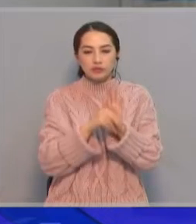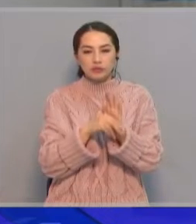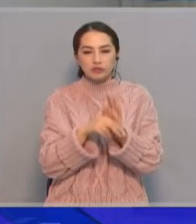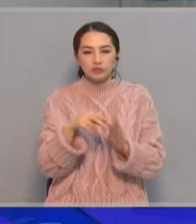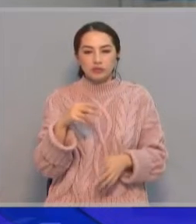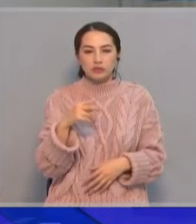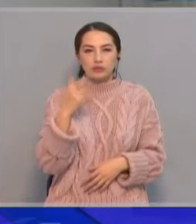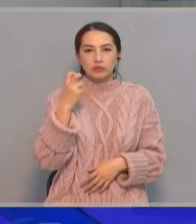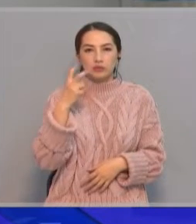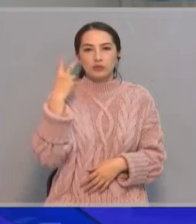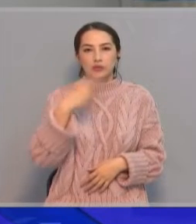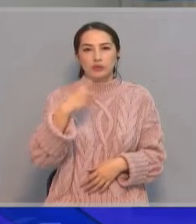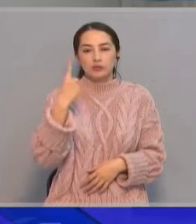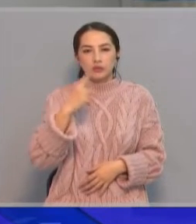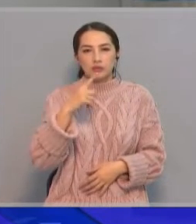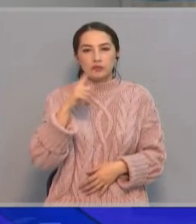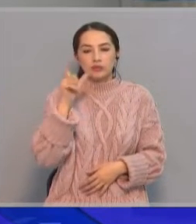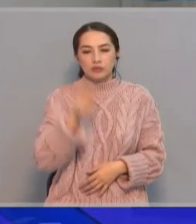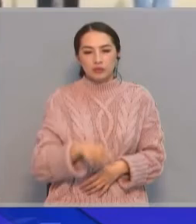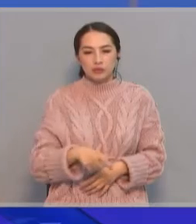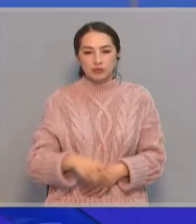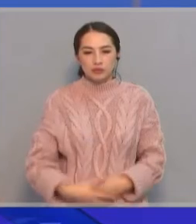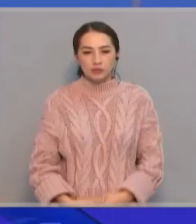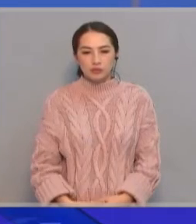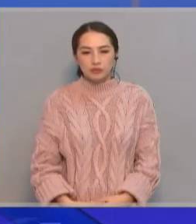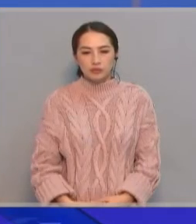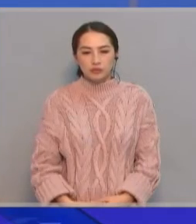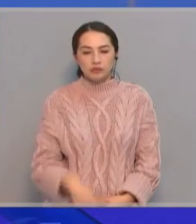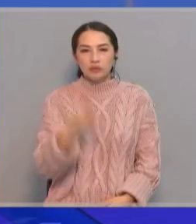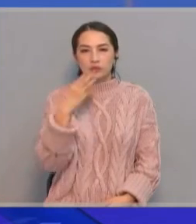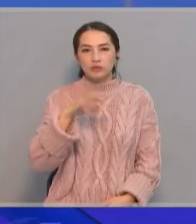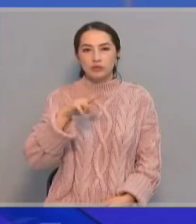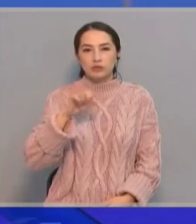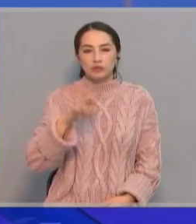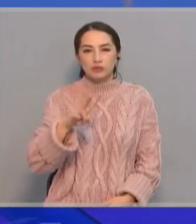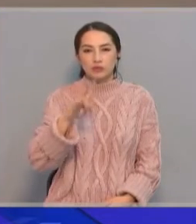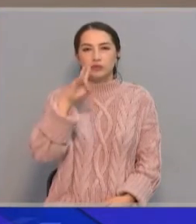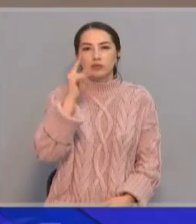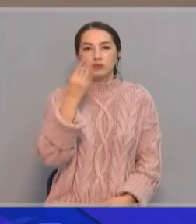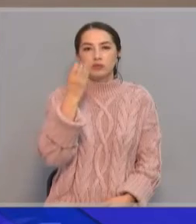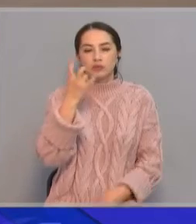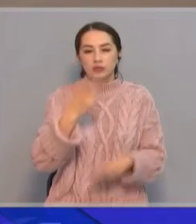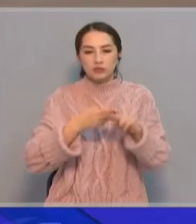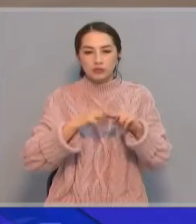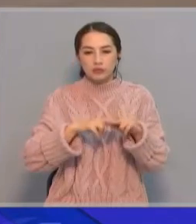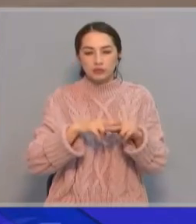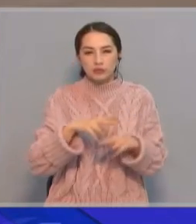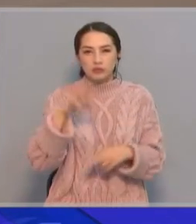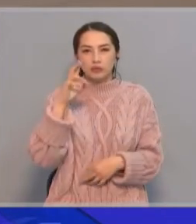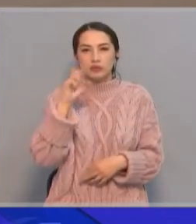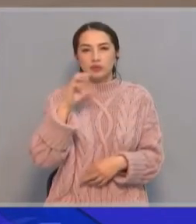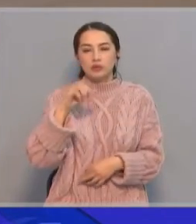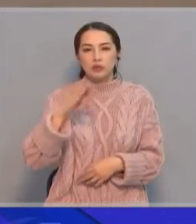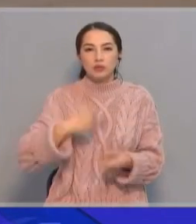201 гражданин, 183 жителя получили сертификаты. Шолпан Нышан обучилась основам предпринимательства по проекту